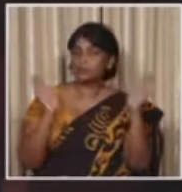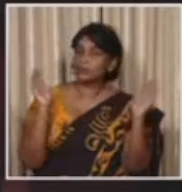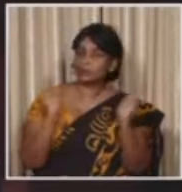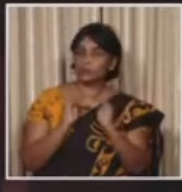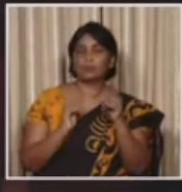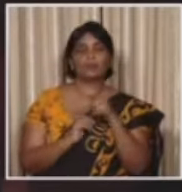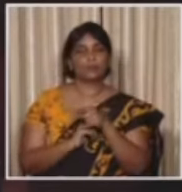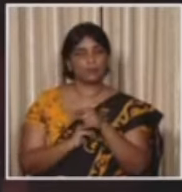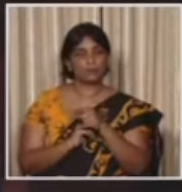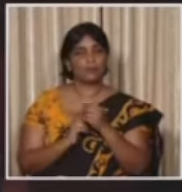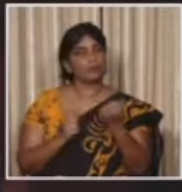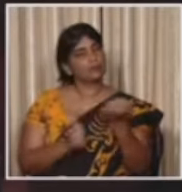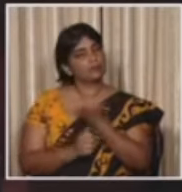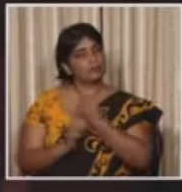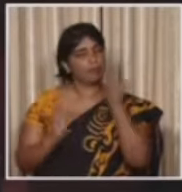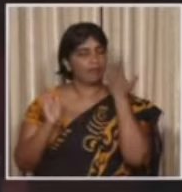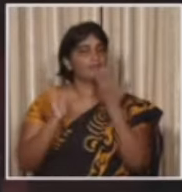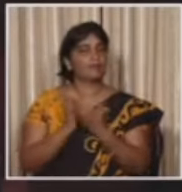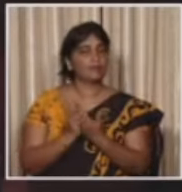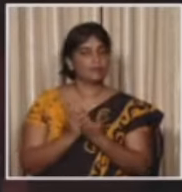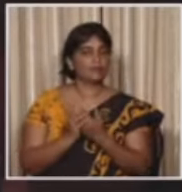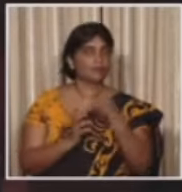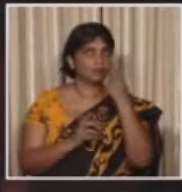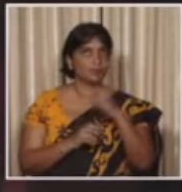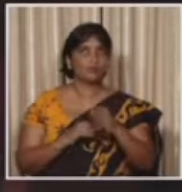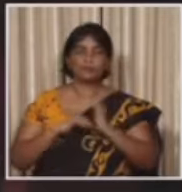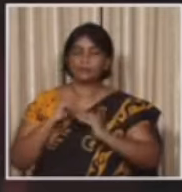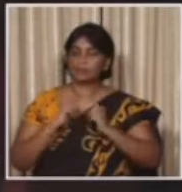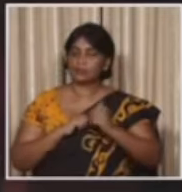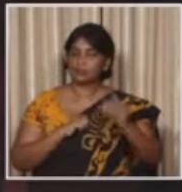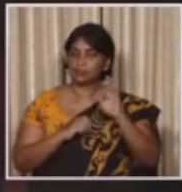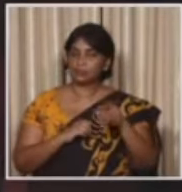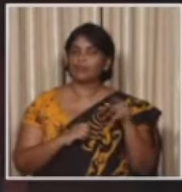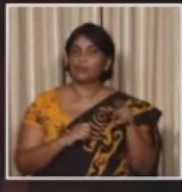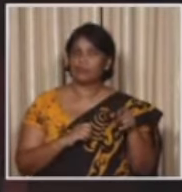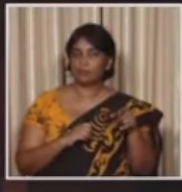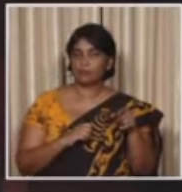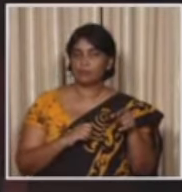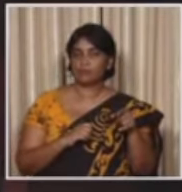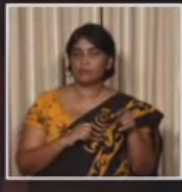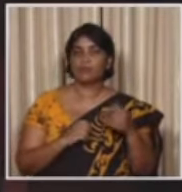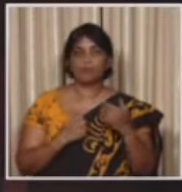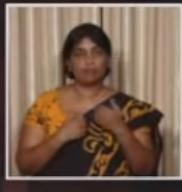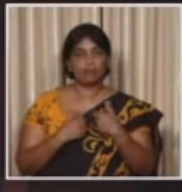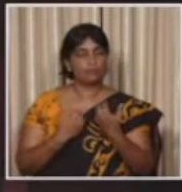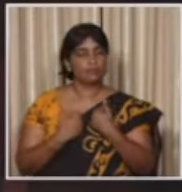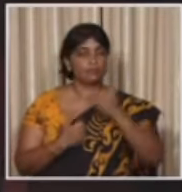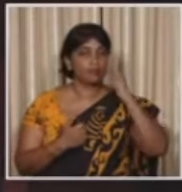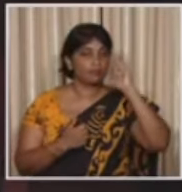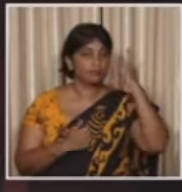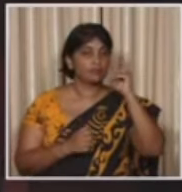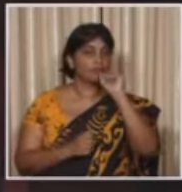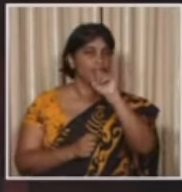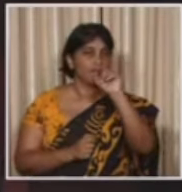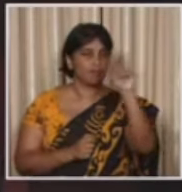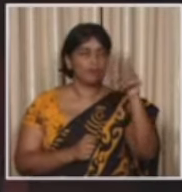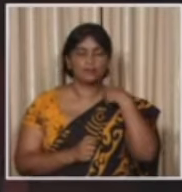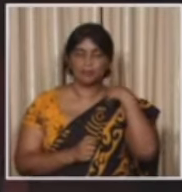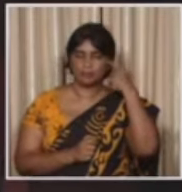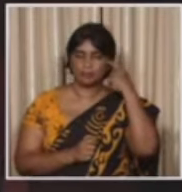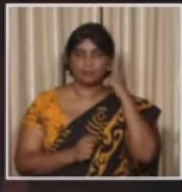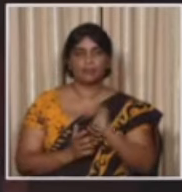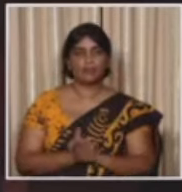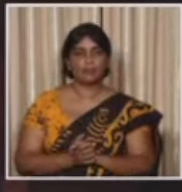පරිසමාප්තාර්ථයෙන්ම දිවිහිමියෙන් පෙනී සිටියා. එනිසා මේ කර්තව්‍යන්වලදී මට තියෙනවා විශේෂිත වූ නම් කිහිපයක් මතක් කරා.